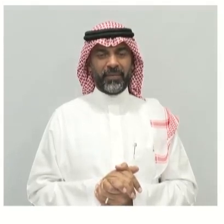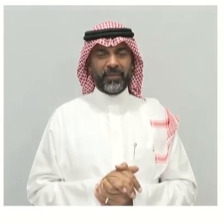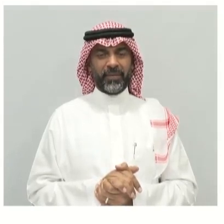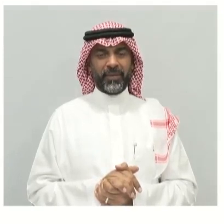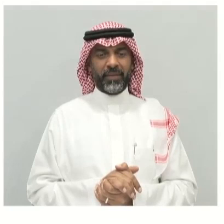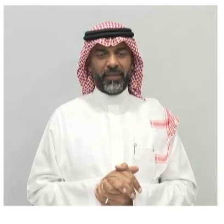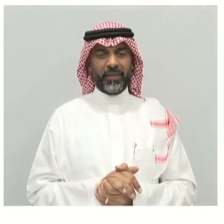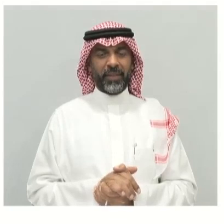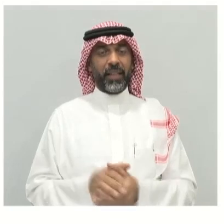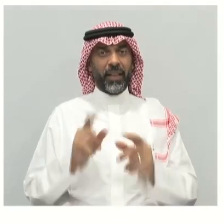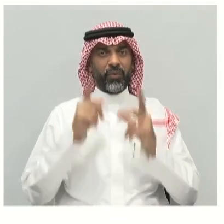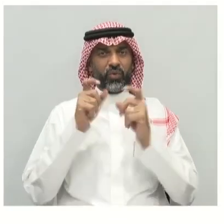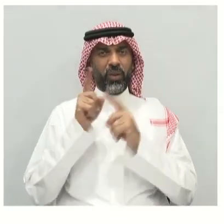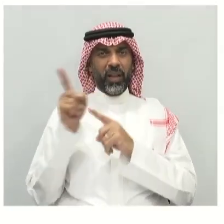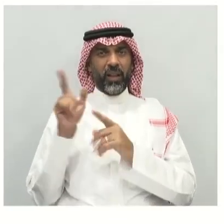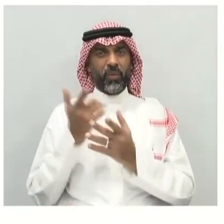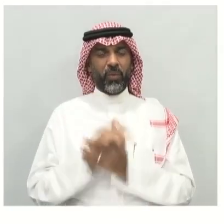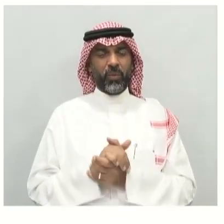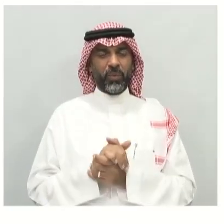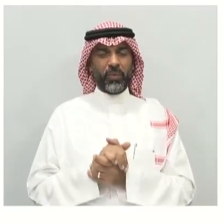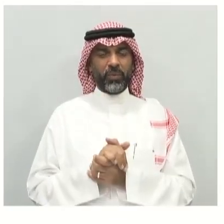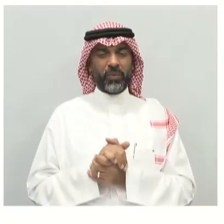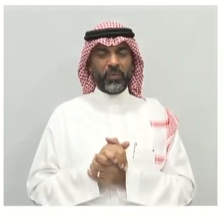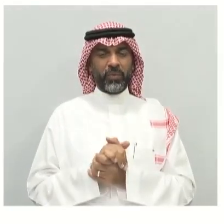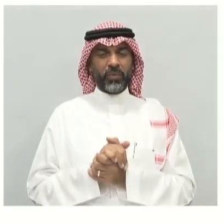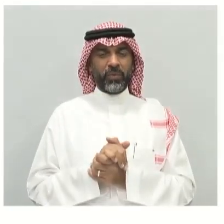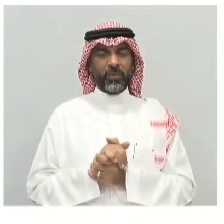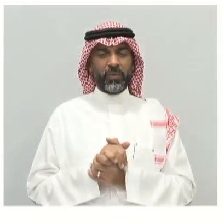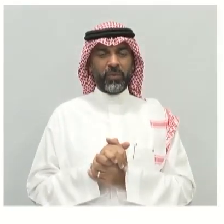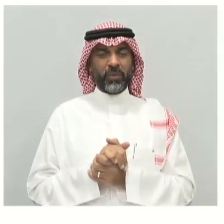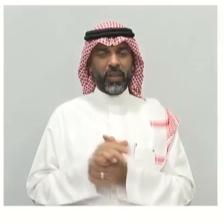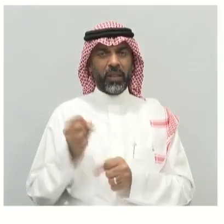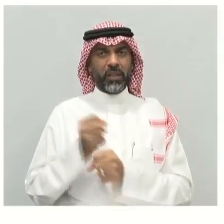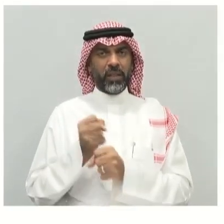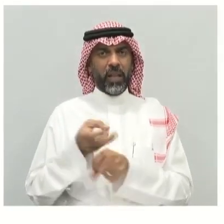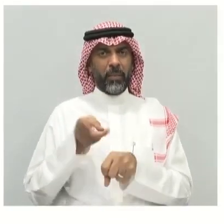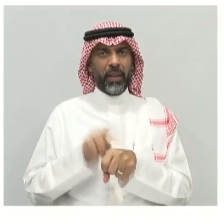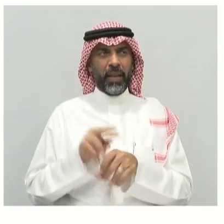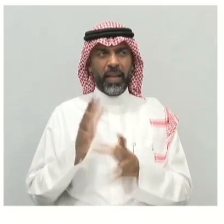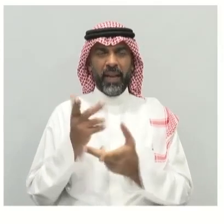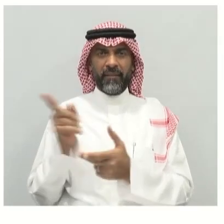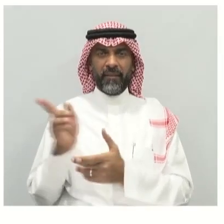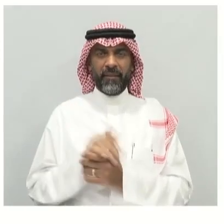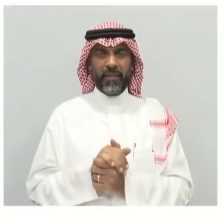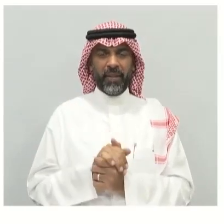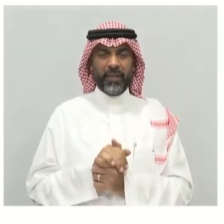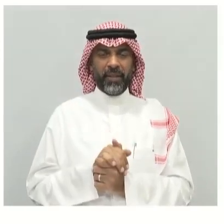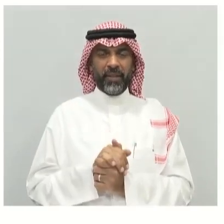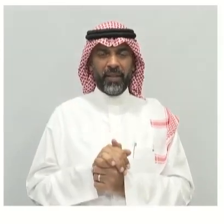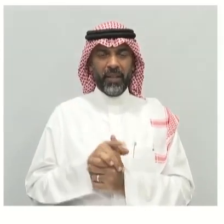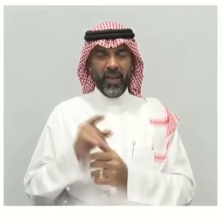معانا صوره ثانيه كيف اعادوا الاستخدام هنا تزين عندنا